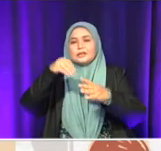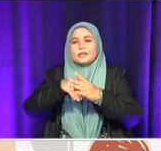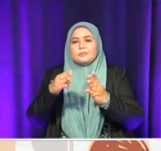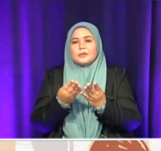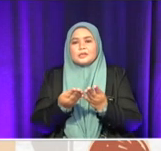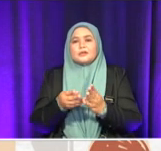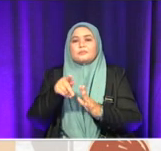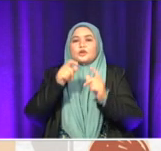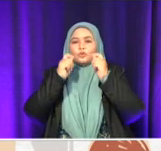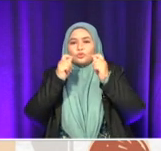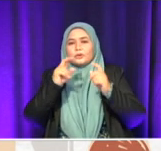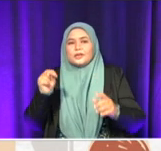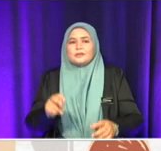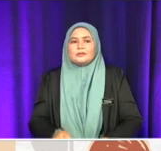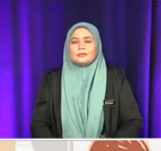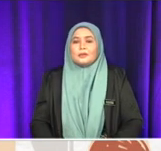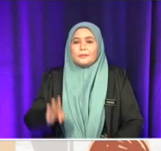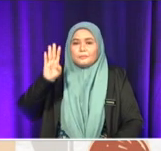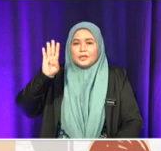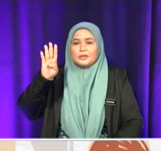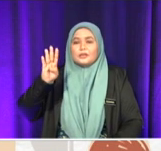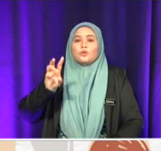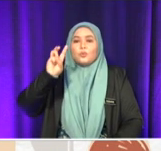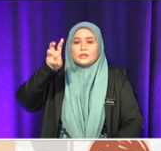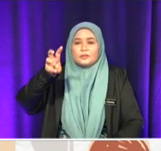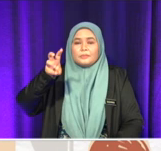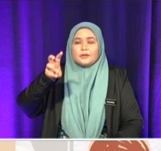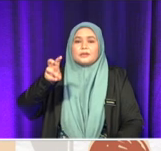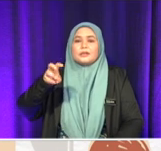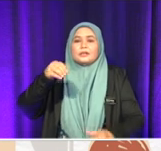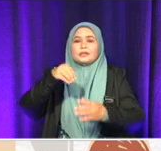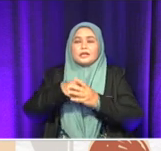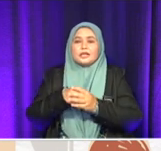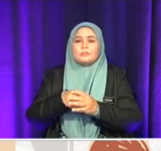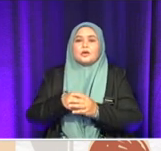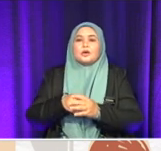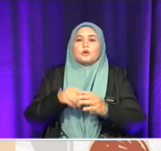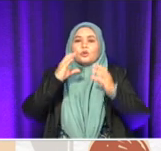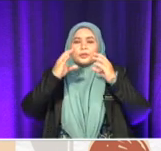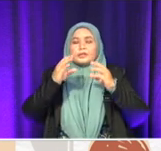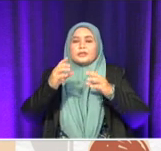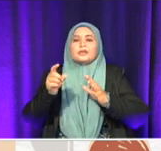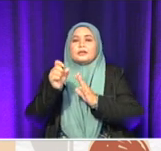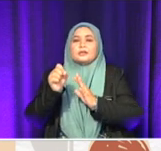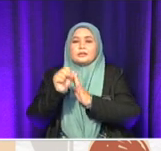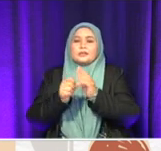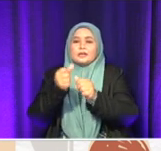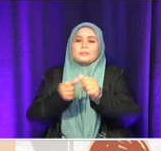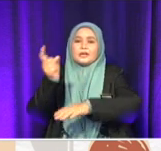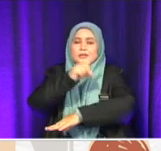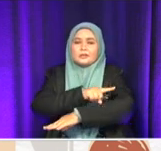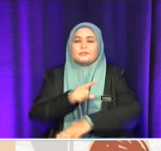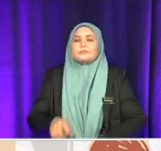pertuturan macam betul Bi diwajibkan dalam komunikasi harian wajib ke si